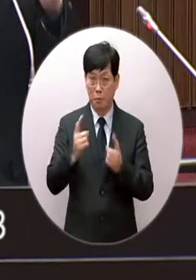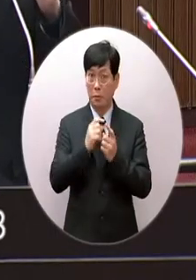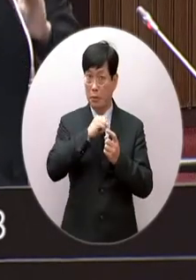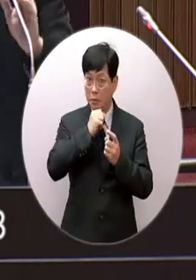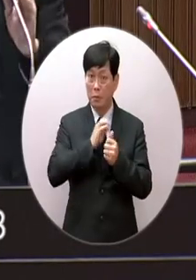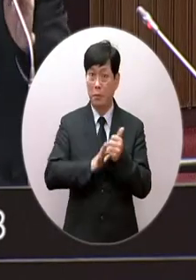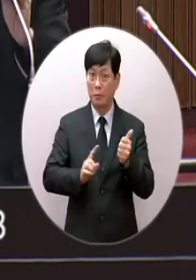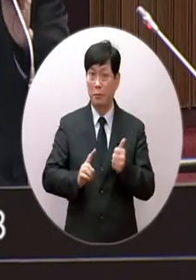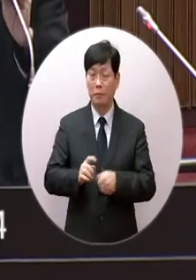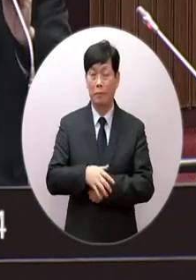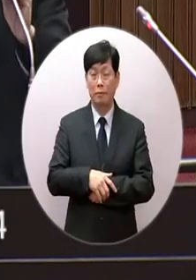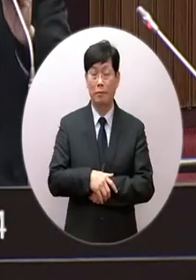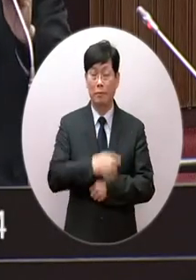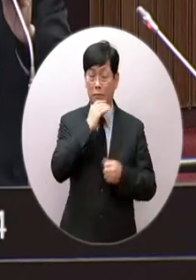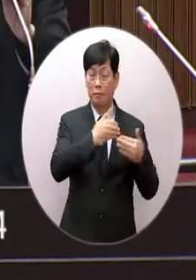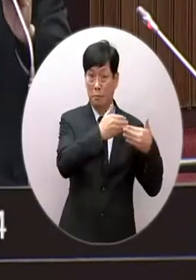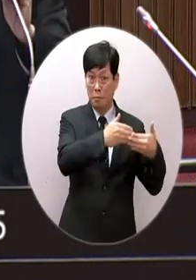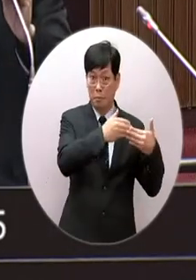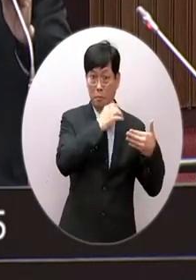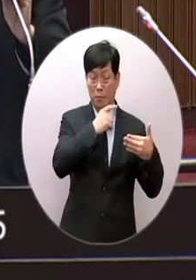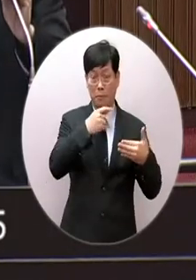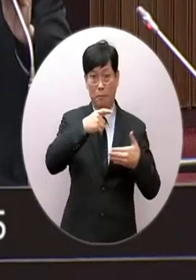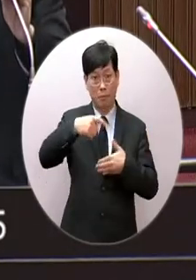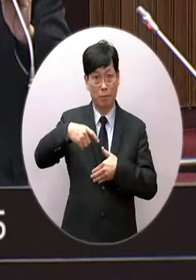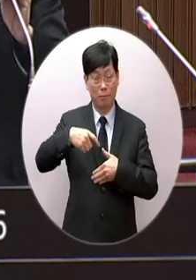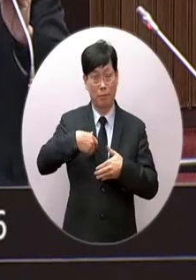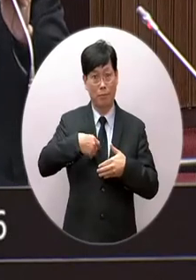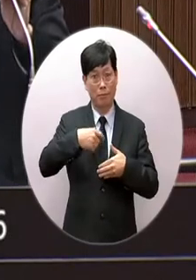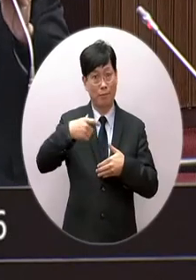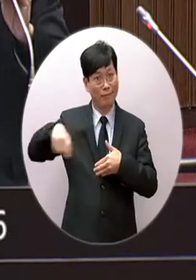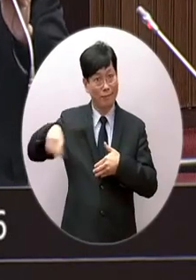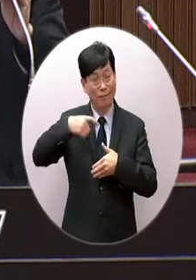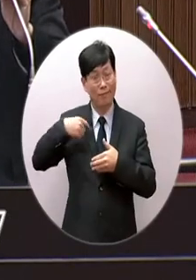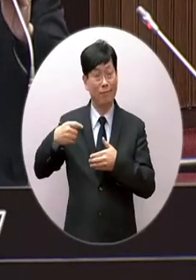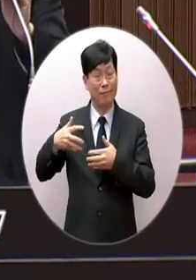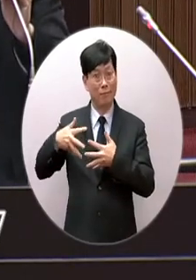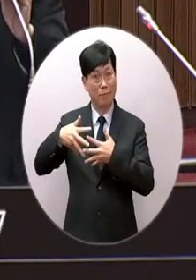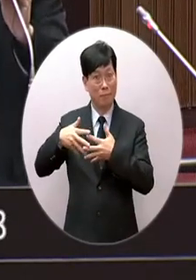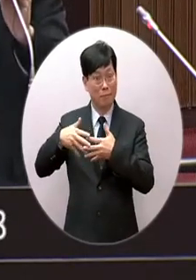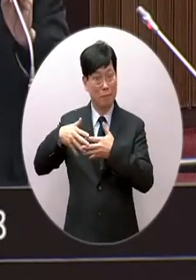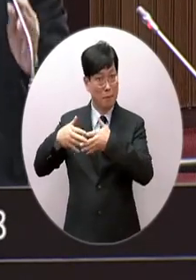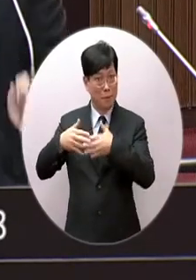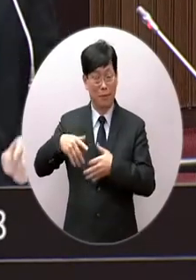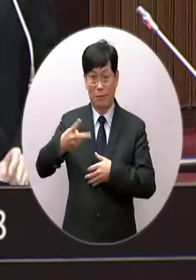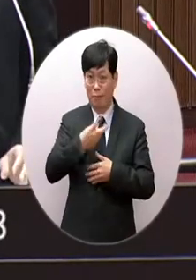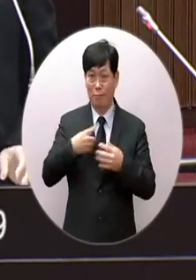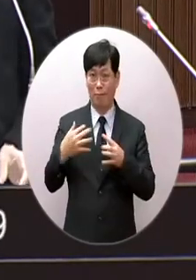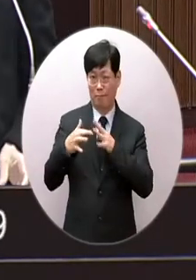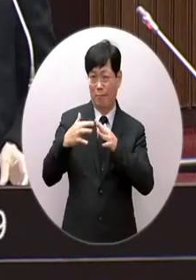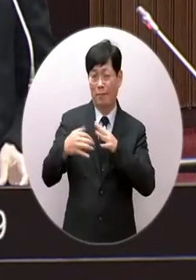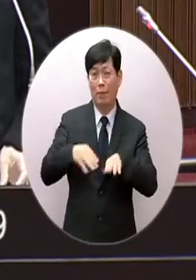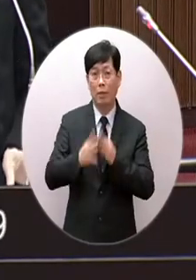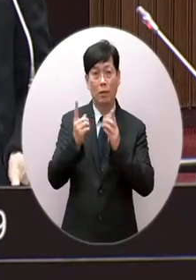响，中美的贸易战争一开打，对台湾会产生什么样的影响？